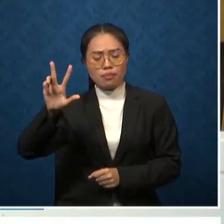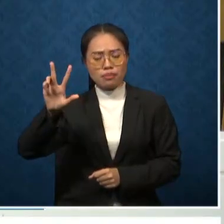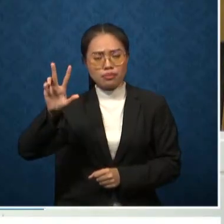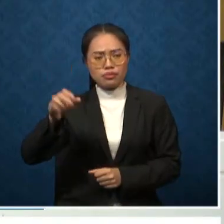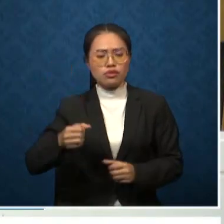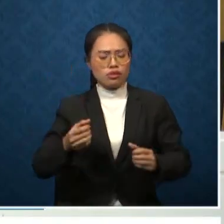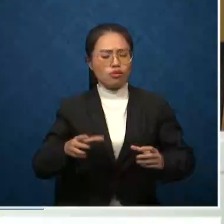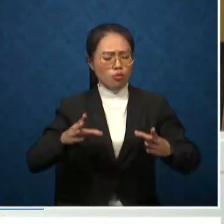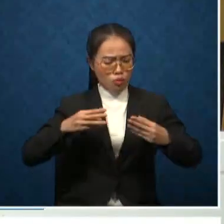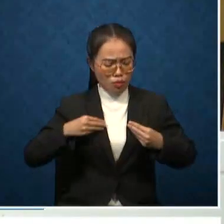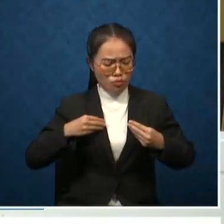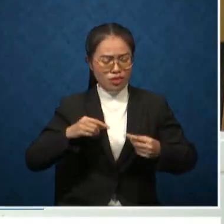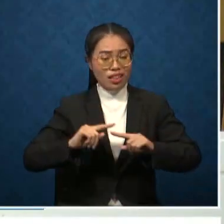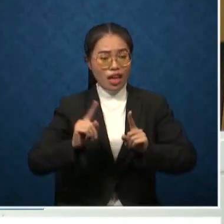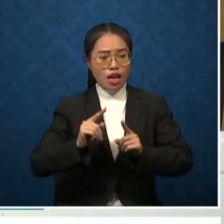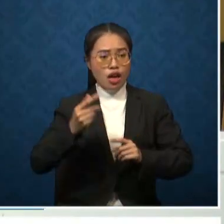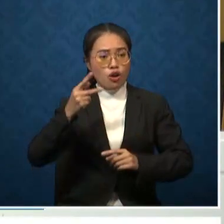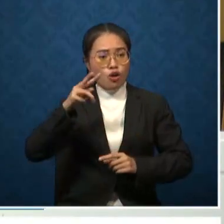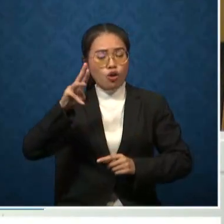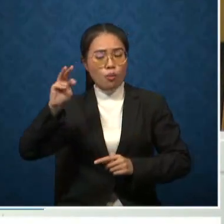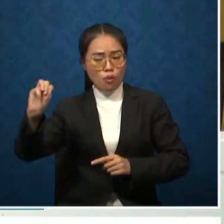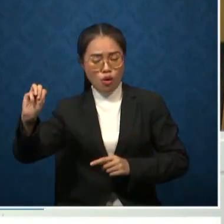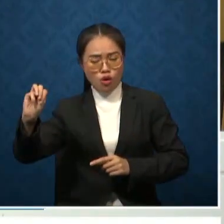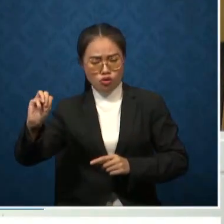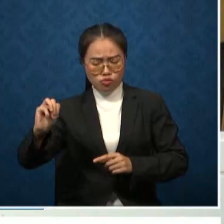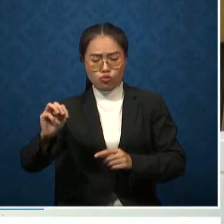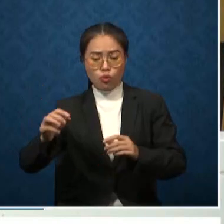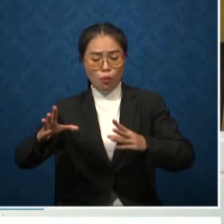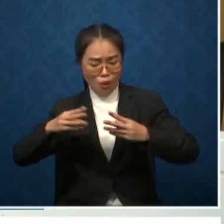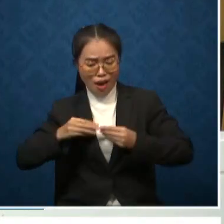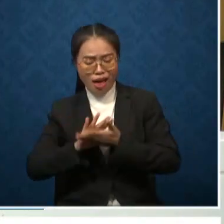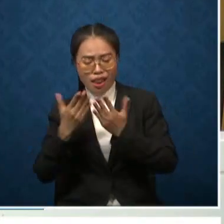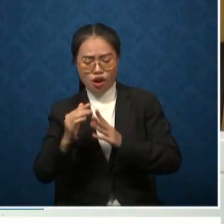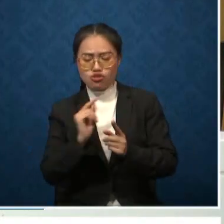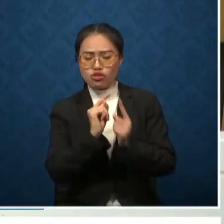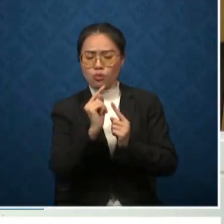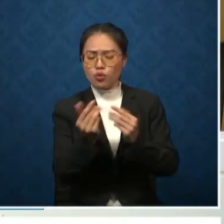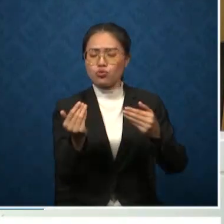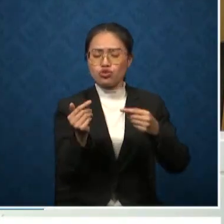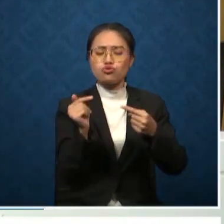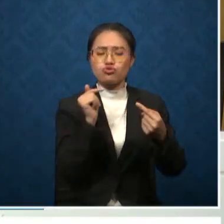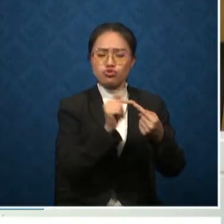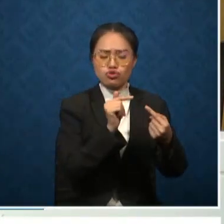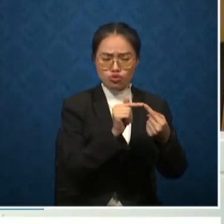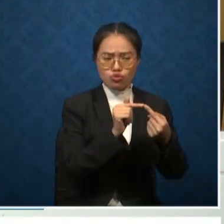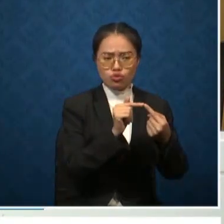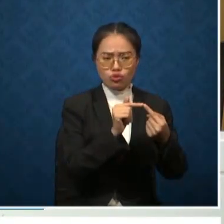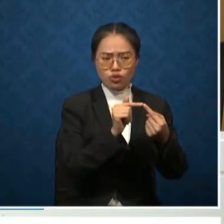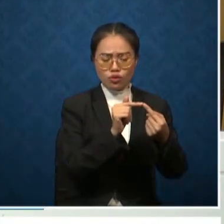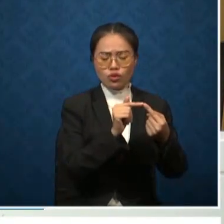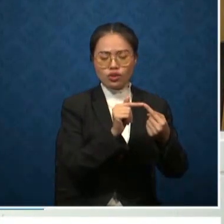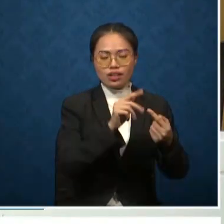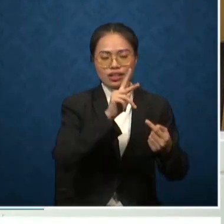อบจากครม.นั้นเนี่ยก็ต้องไปผ่านที่สำนักงานคณะกรรมการกฤษฎีกาด้วยนะครับซึ่งก็ใช้เวลาพอสม